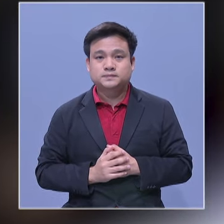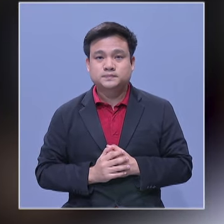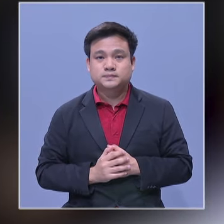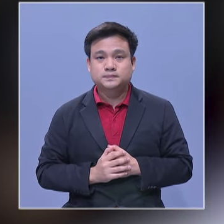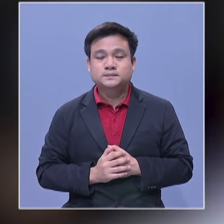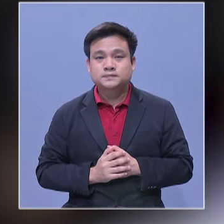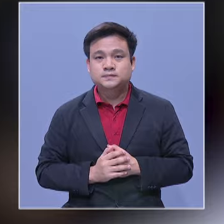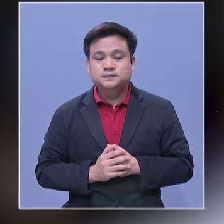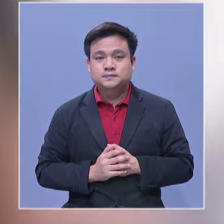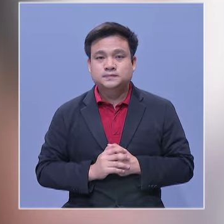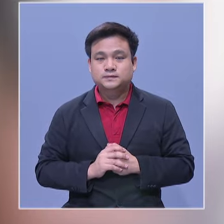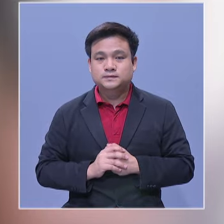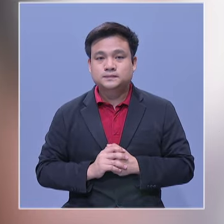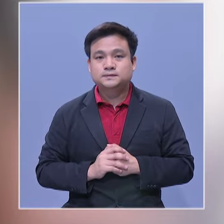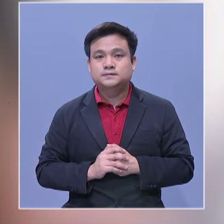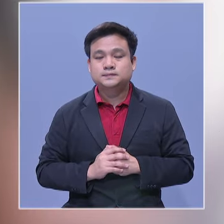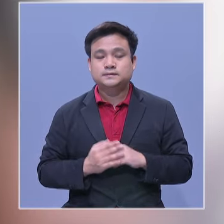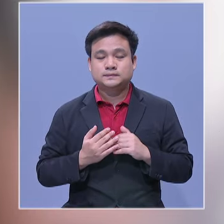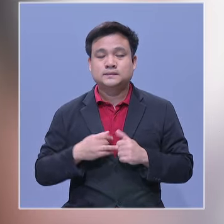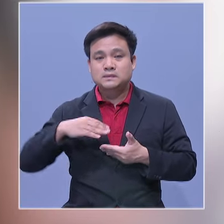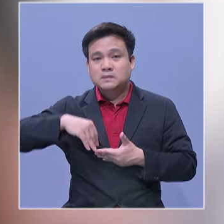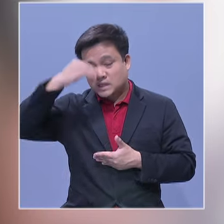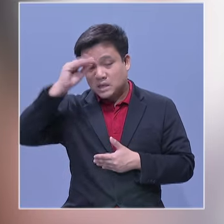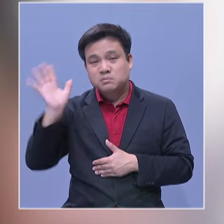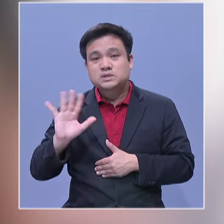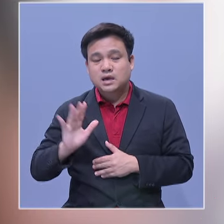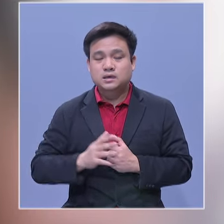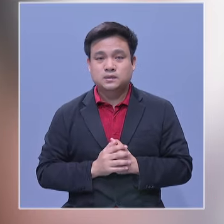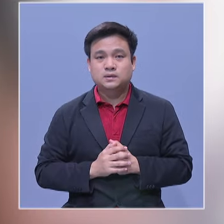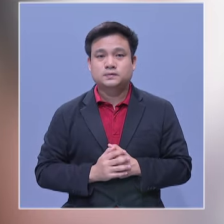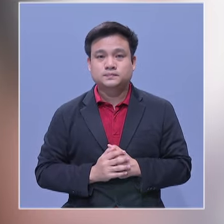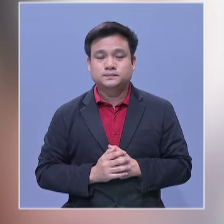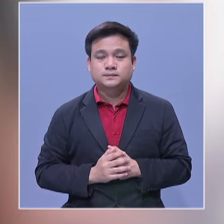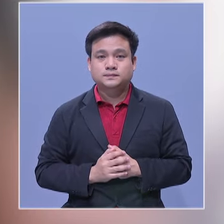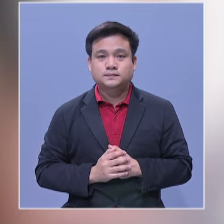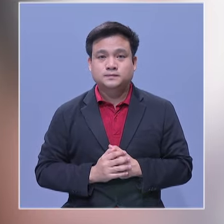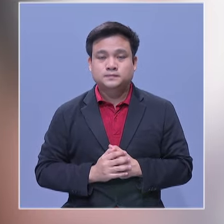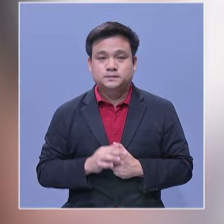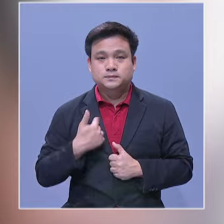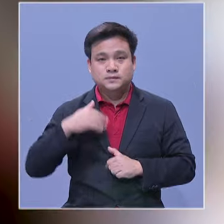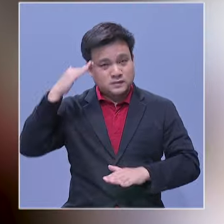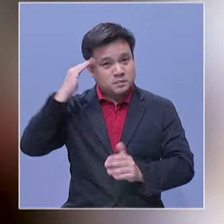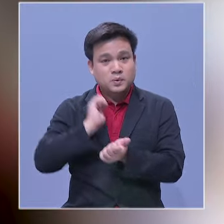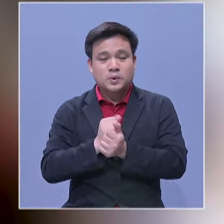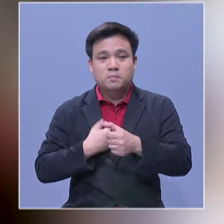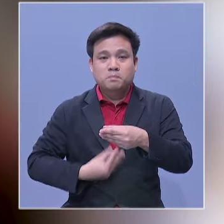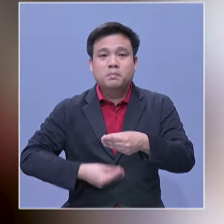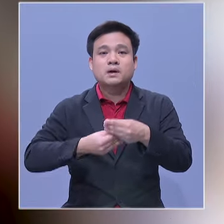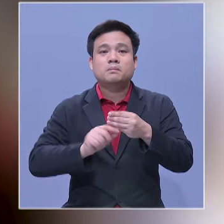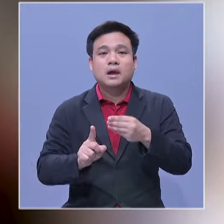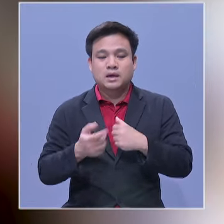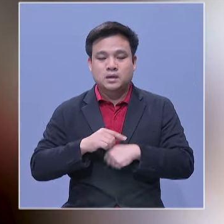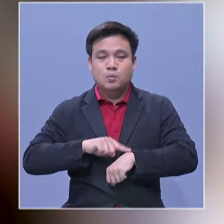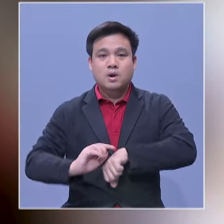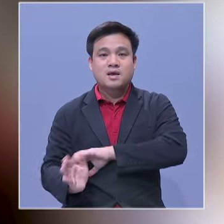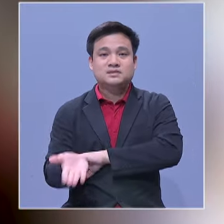นักศึกษาแหละ ค่ะ เขาพ้นสภาพความเป็นนักศึกษาไปแล้วซึ่งพลตำรวจตรีสามารถท่านยังบอกอีกว่าในส่วนที่มีการตั้งข้อสังเกตว่าช่วงเช้